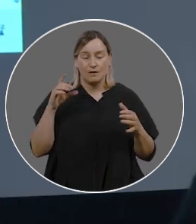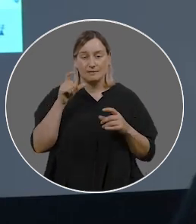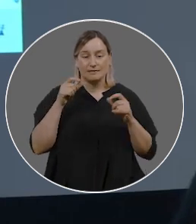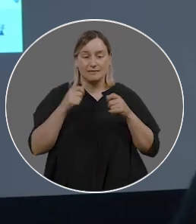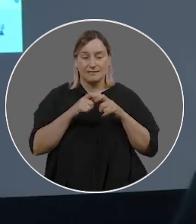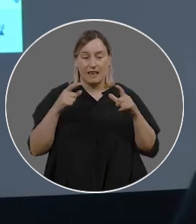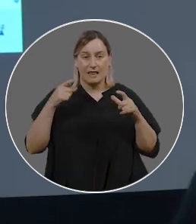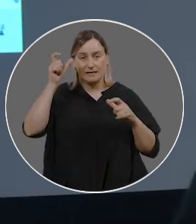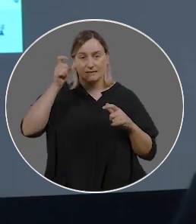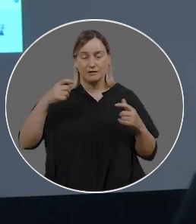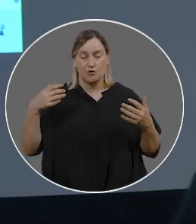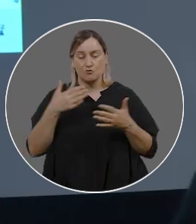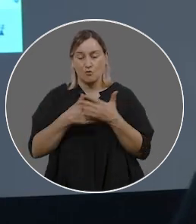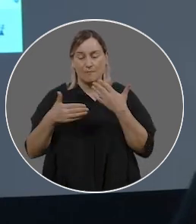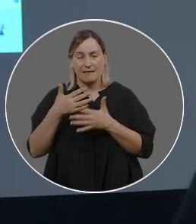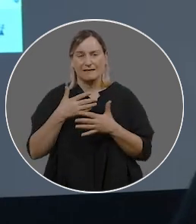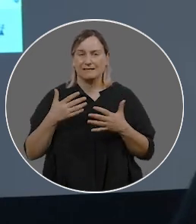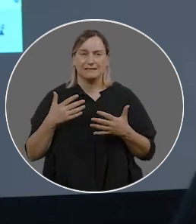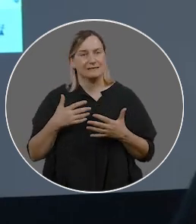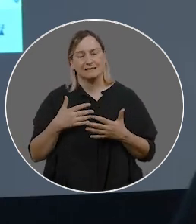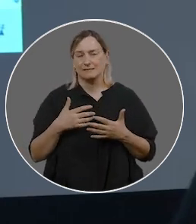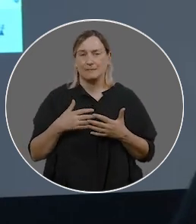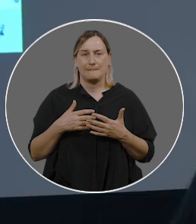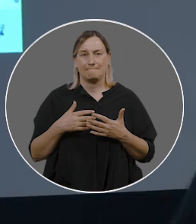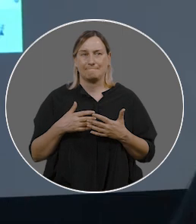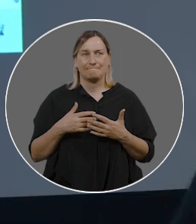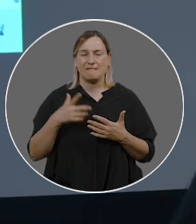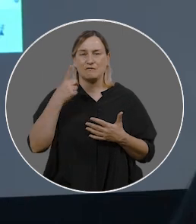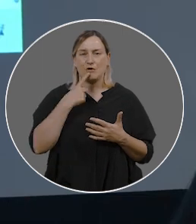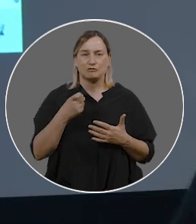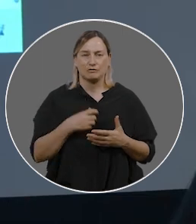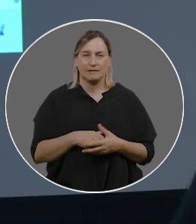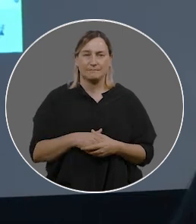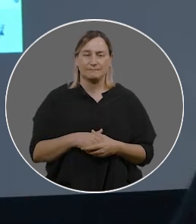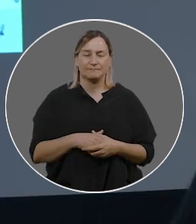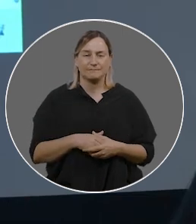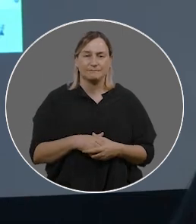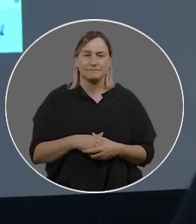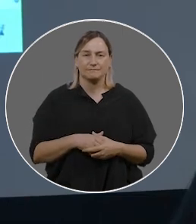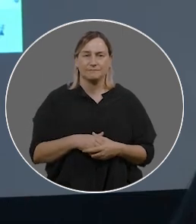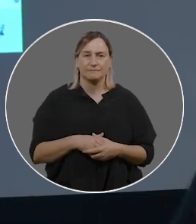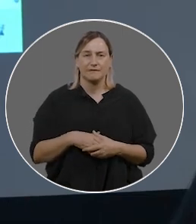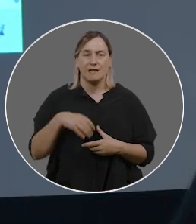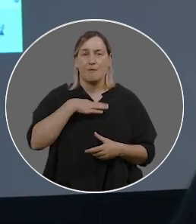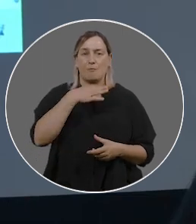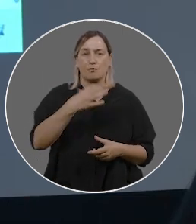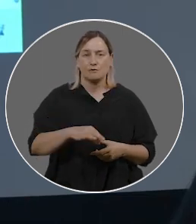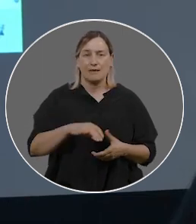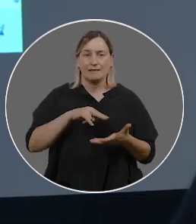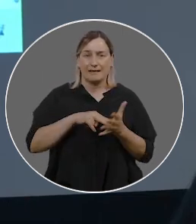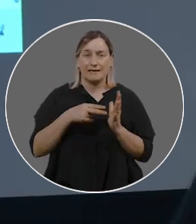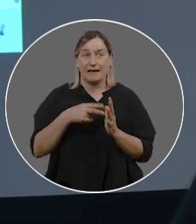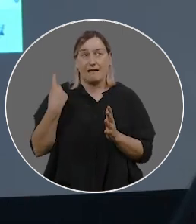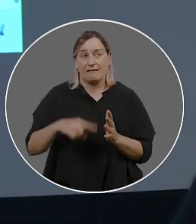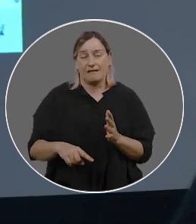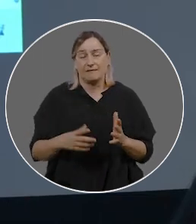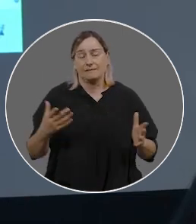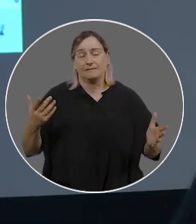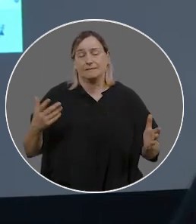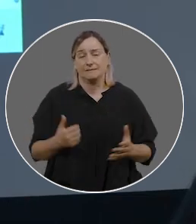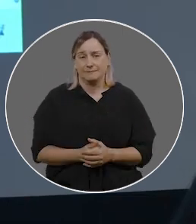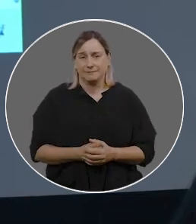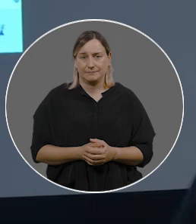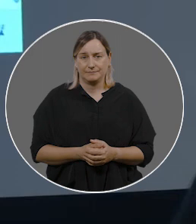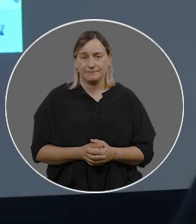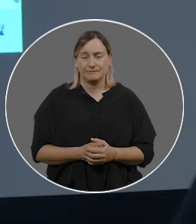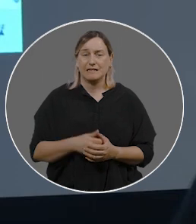de l'altre i tal, costa, però clar, la possibilitat tècnica hi és. Sempre que es